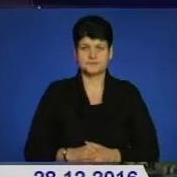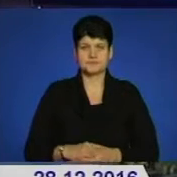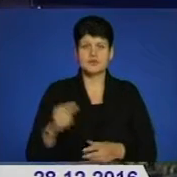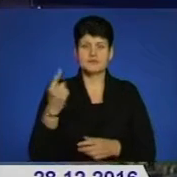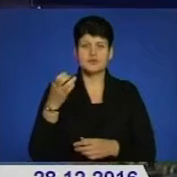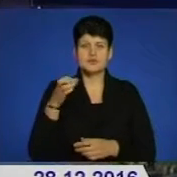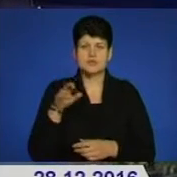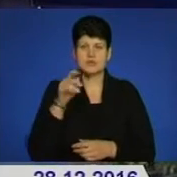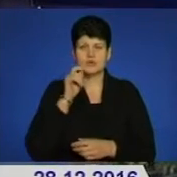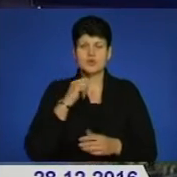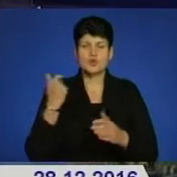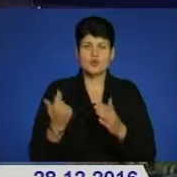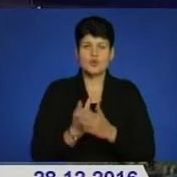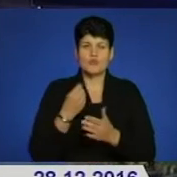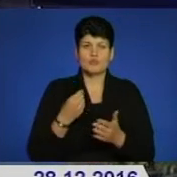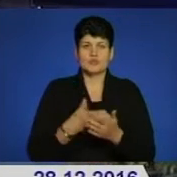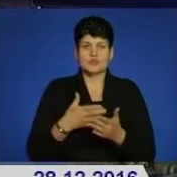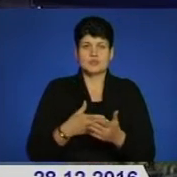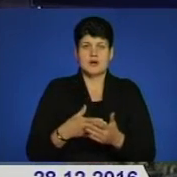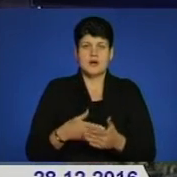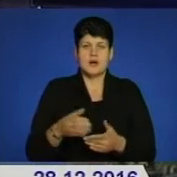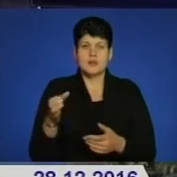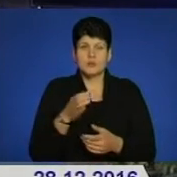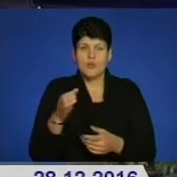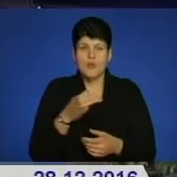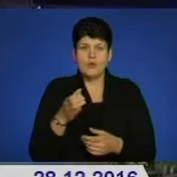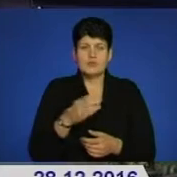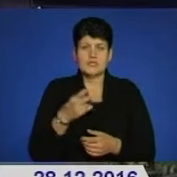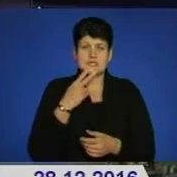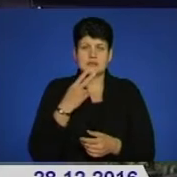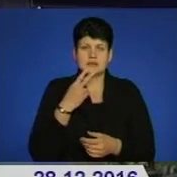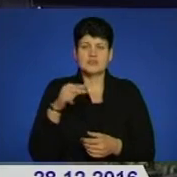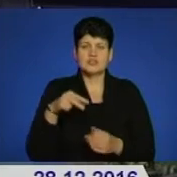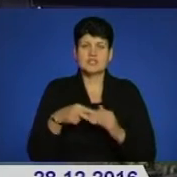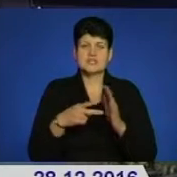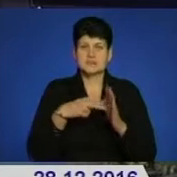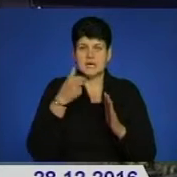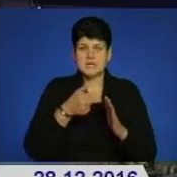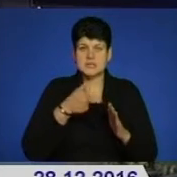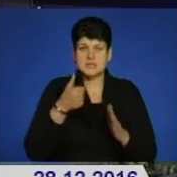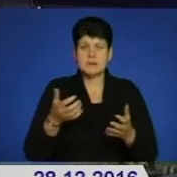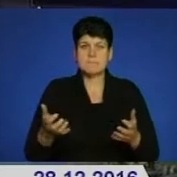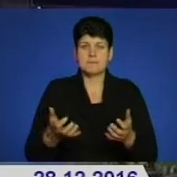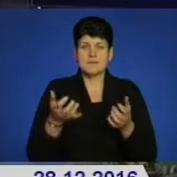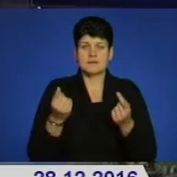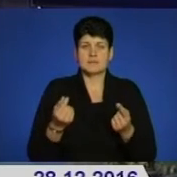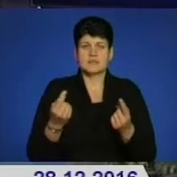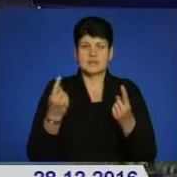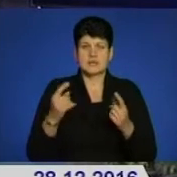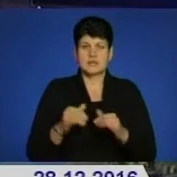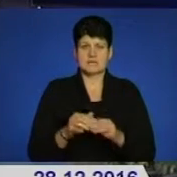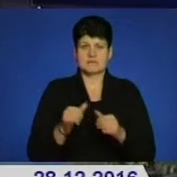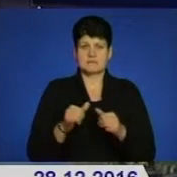З 1 січня в Україні знову подорожчає алкоголь та цигарки. В держбюджеті на 2017 рік народні депутати підтримали суттєве збільшення